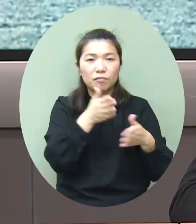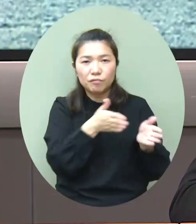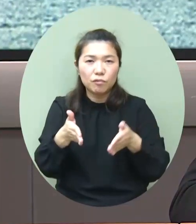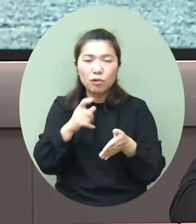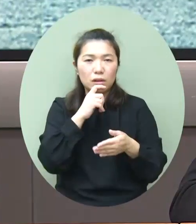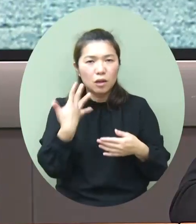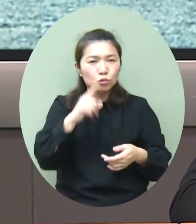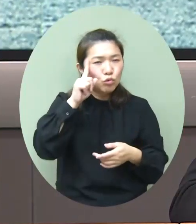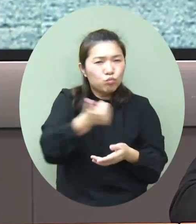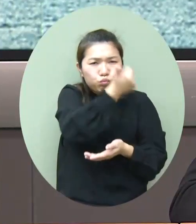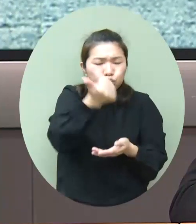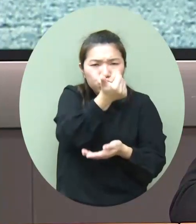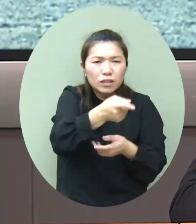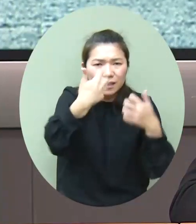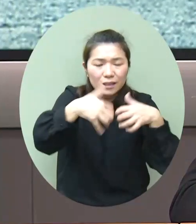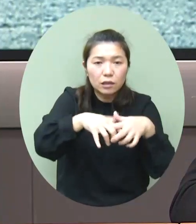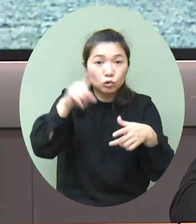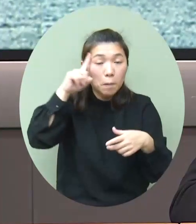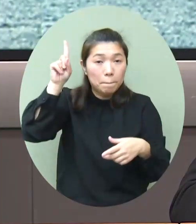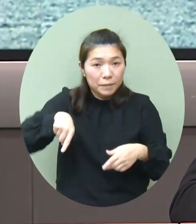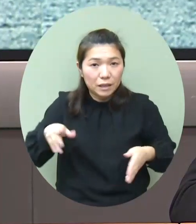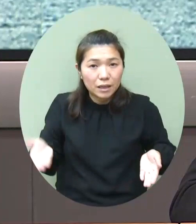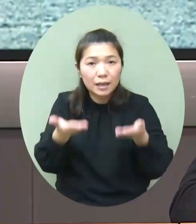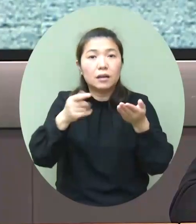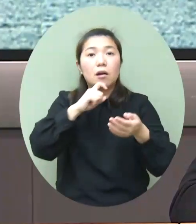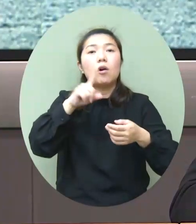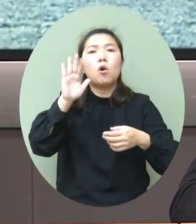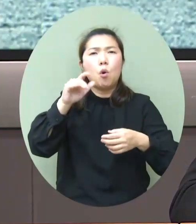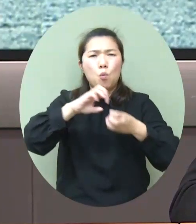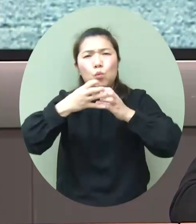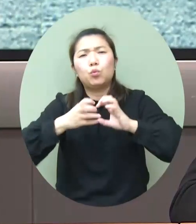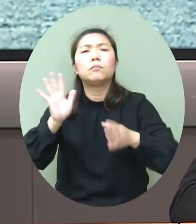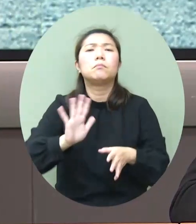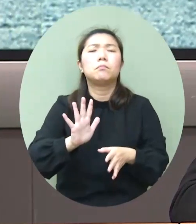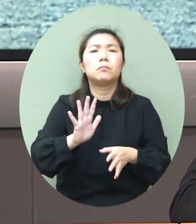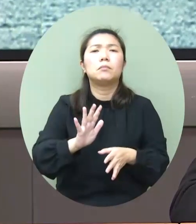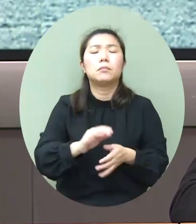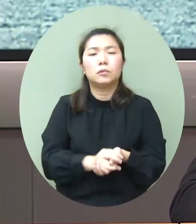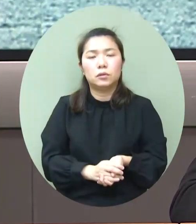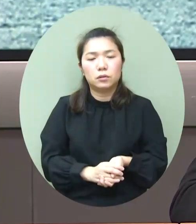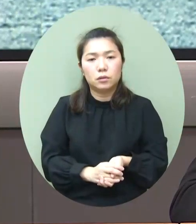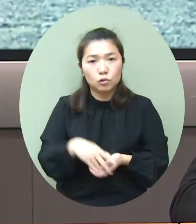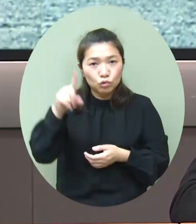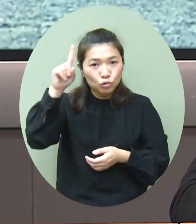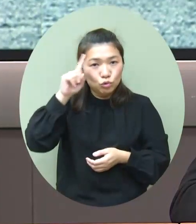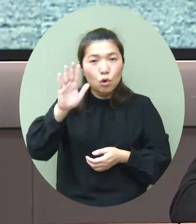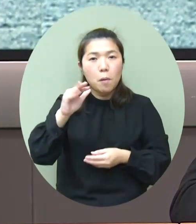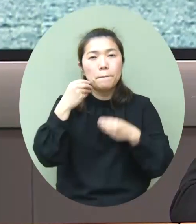面希望完善系统，好让推出的时候不会引起混乱，